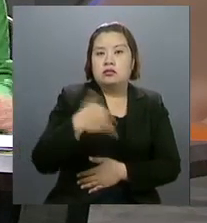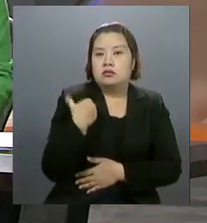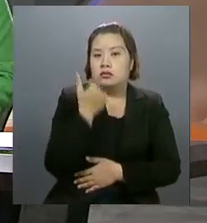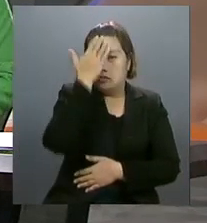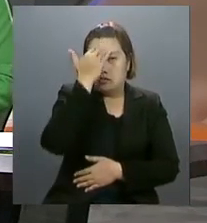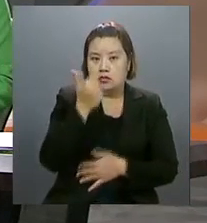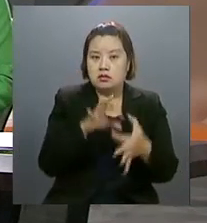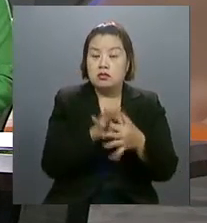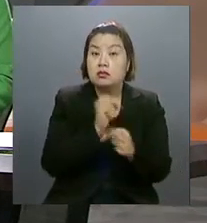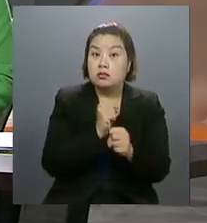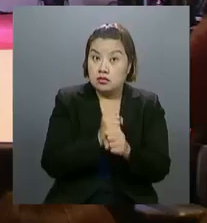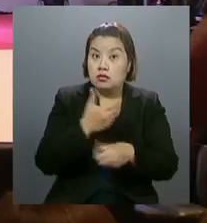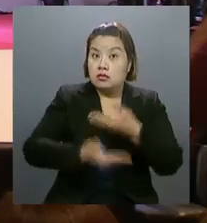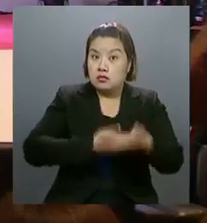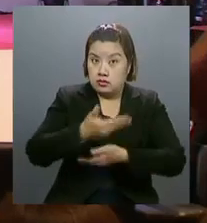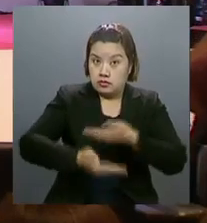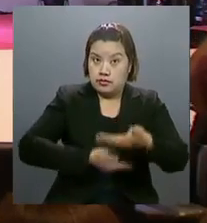สอบข้อมูลก่อนครับ